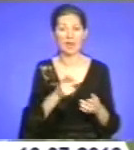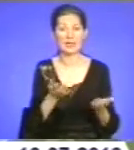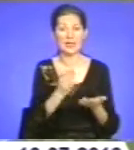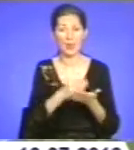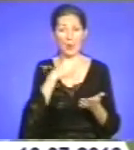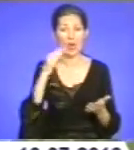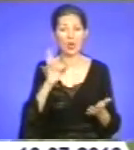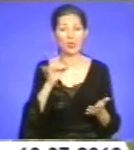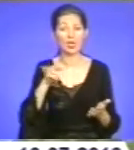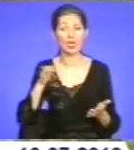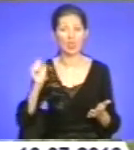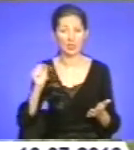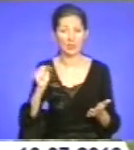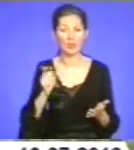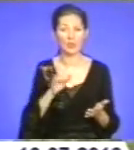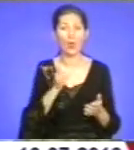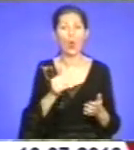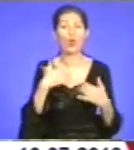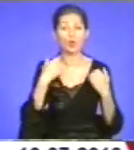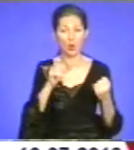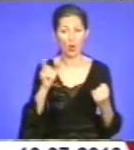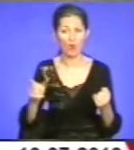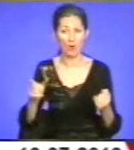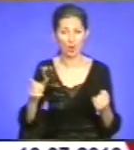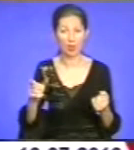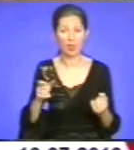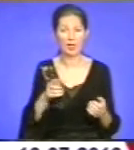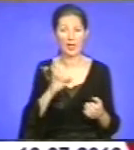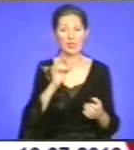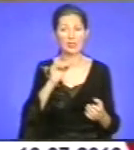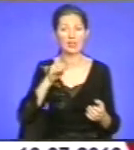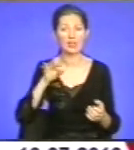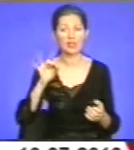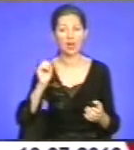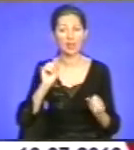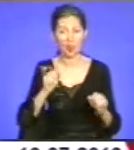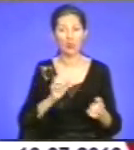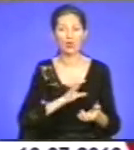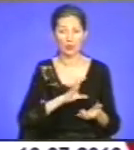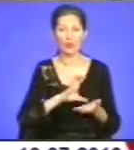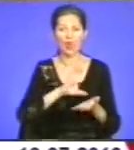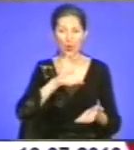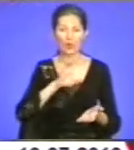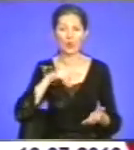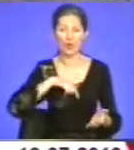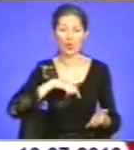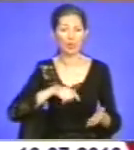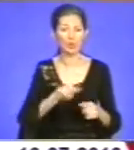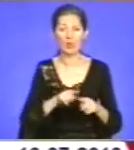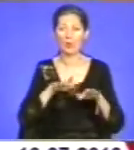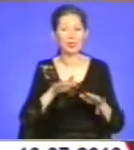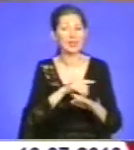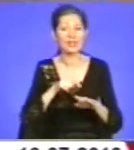У здорової людини нітрати можуть накопичуватися. Однак цей процес відразу невідчутний, зауважують лікарі. А із